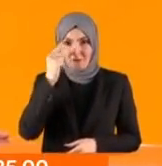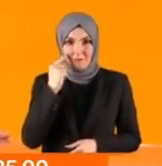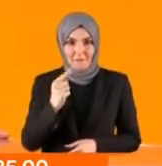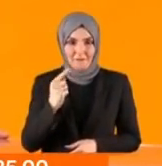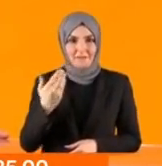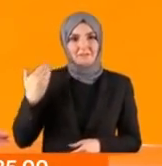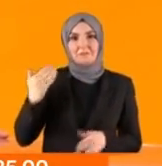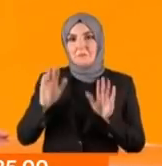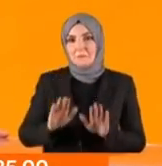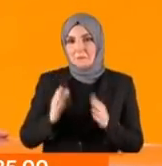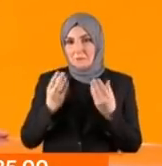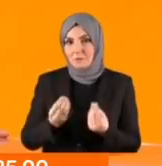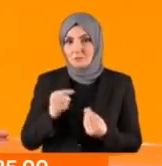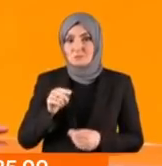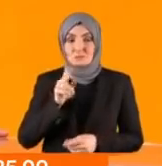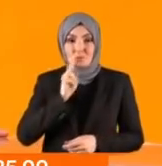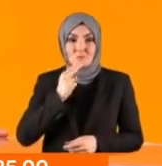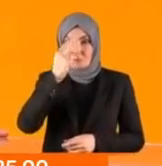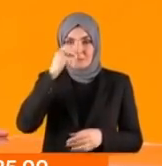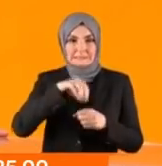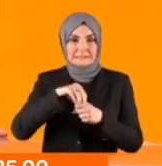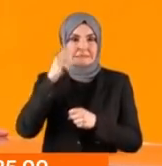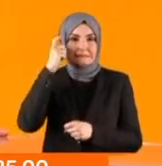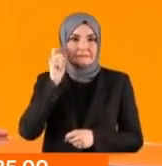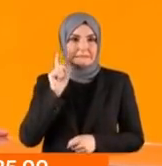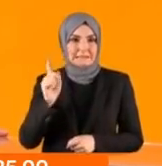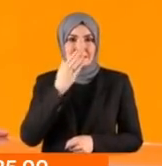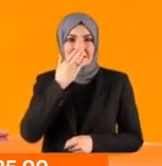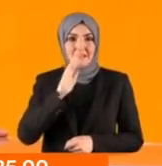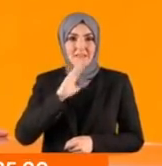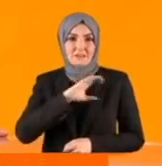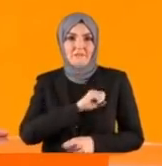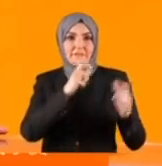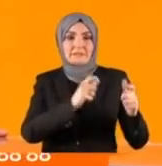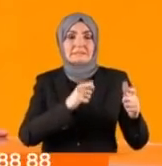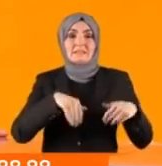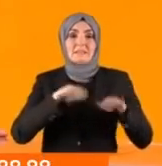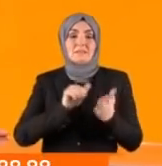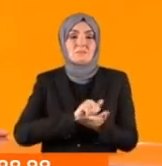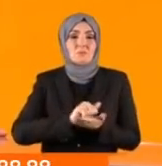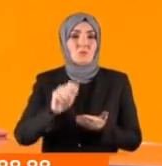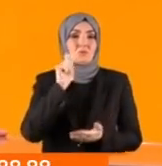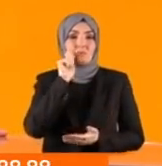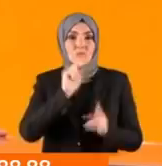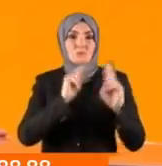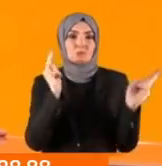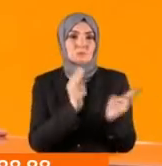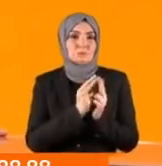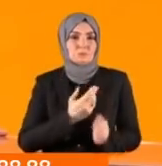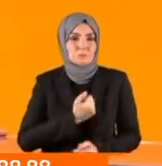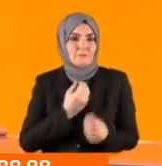cuması geride bıraktık ve o son cuma da İsrail'i sadece Filistin'in değil Tüm Müslüman aleminin